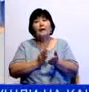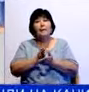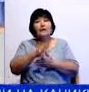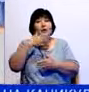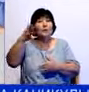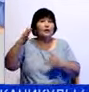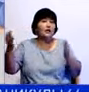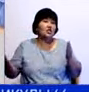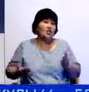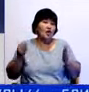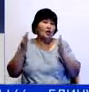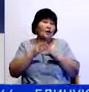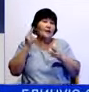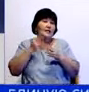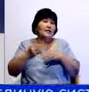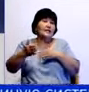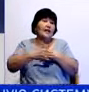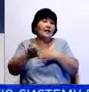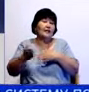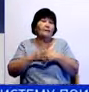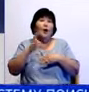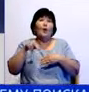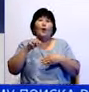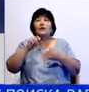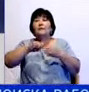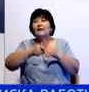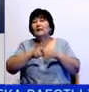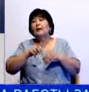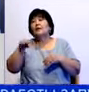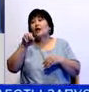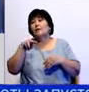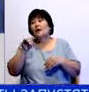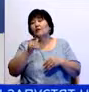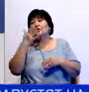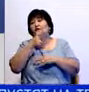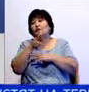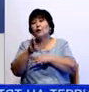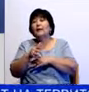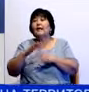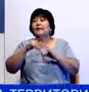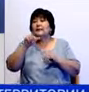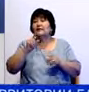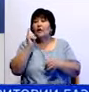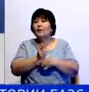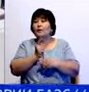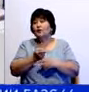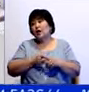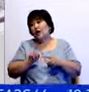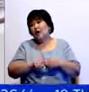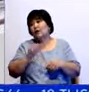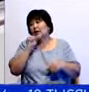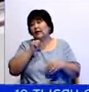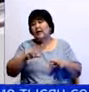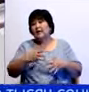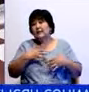многоэтажных жилых домов железными дверями кодовыми замками домофонами видеокамерами сельчан предупредить о том что кражи